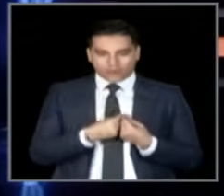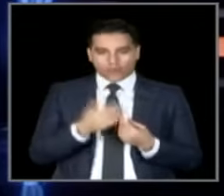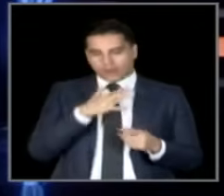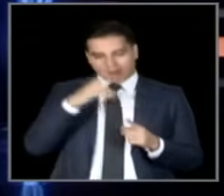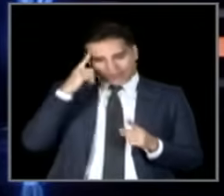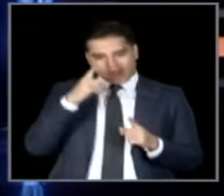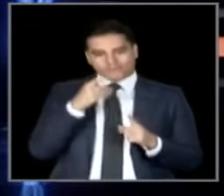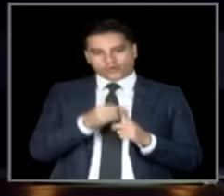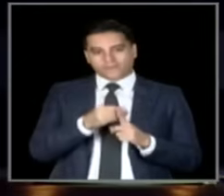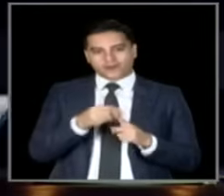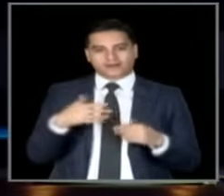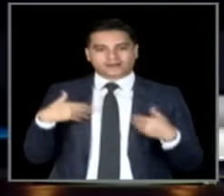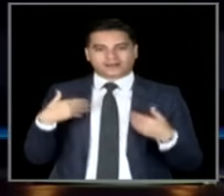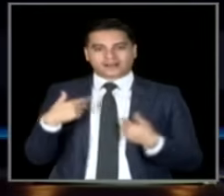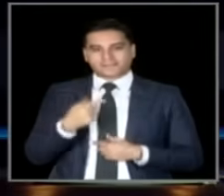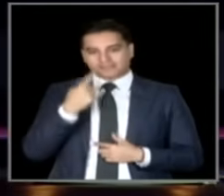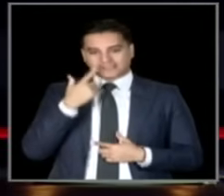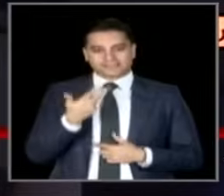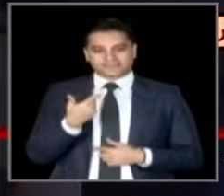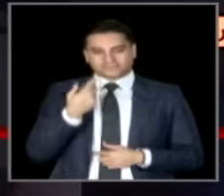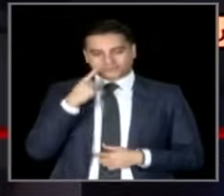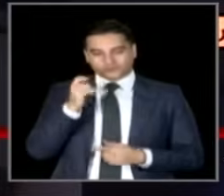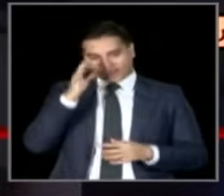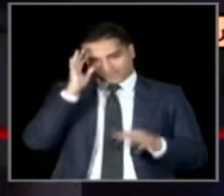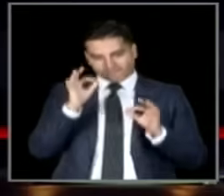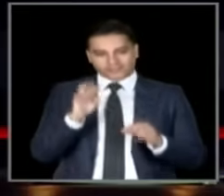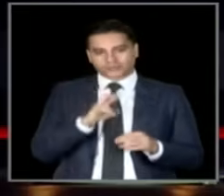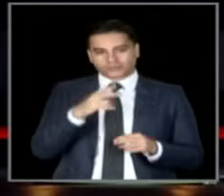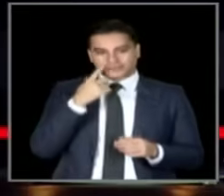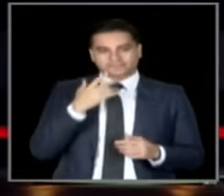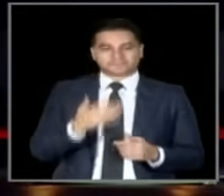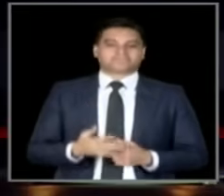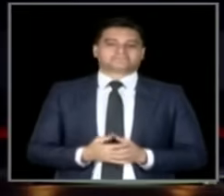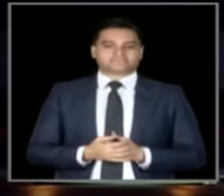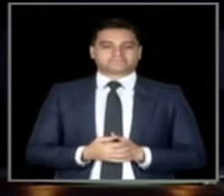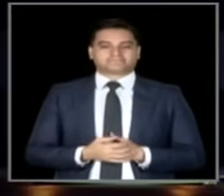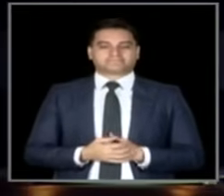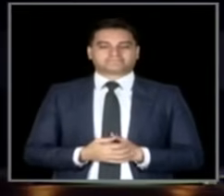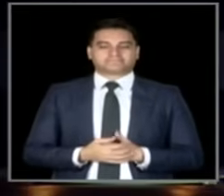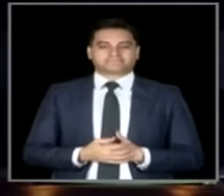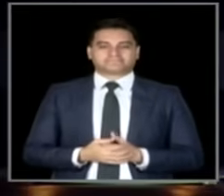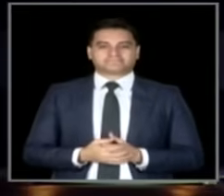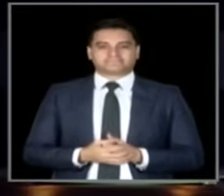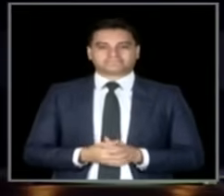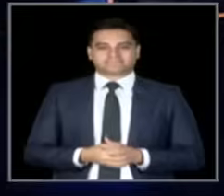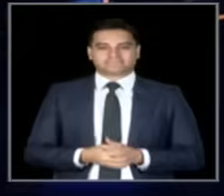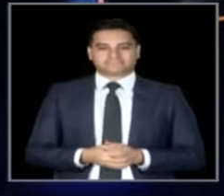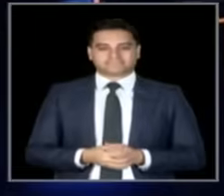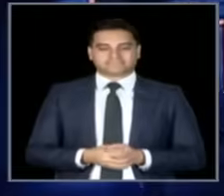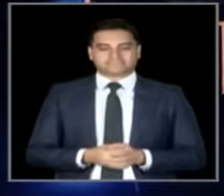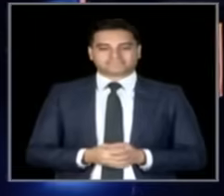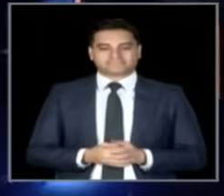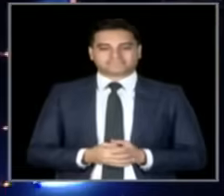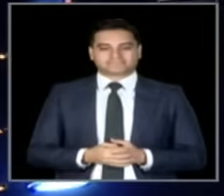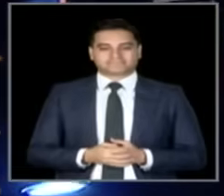وكلنا بنحبها. سودوكو؟ لا مش سودوكو، هتعرف دلوقتي. سرعة البديهة والسؤال هو